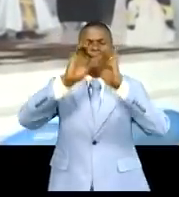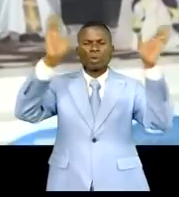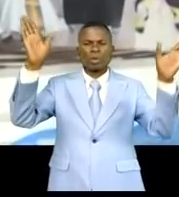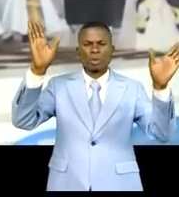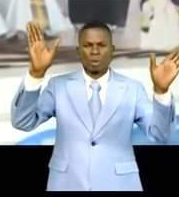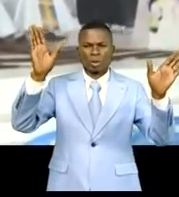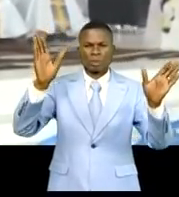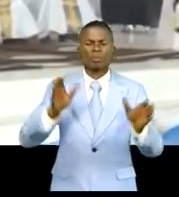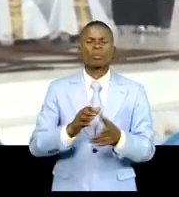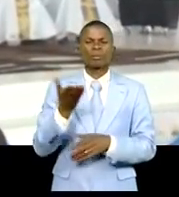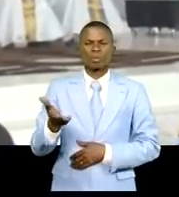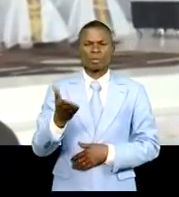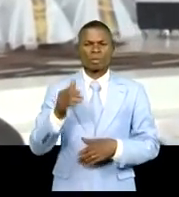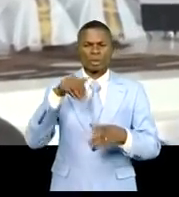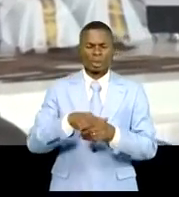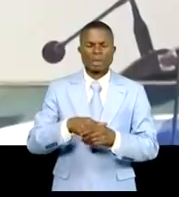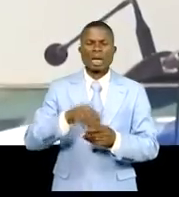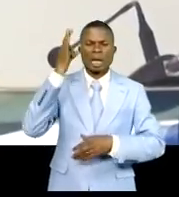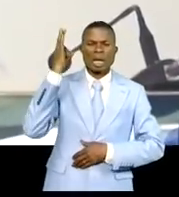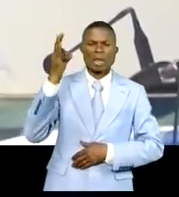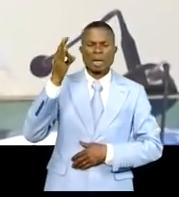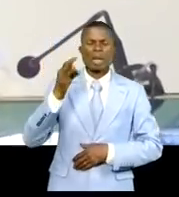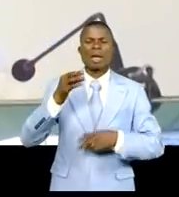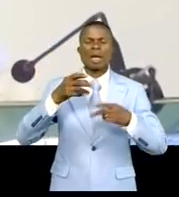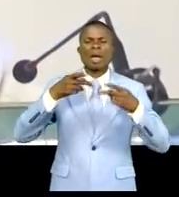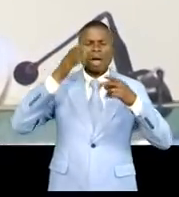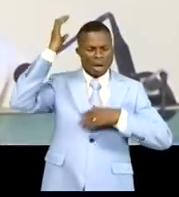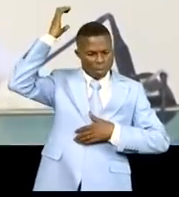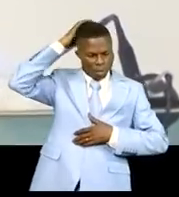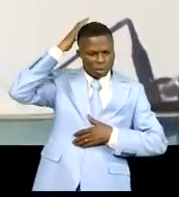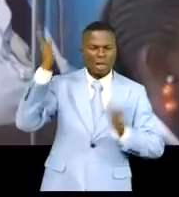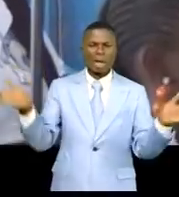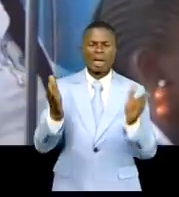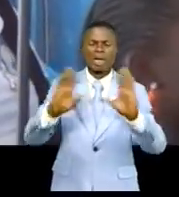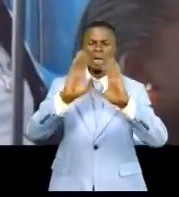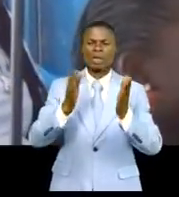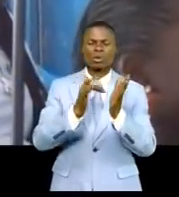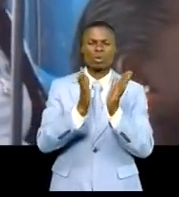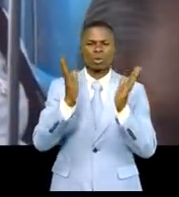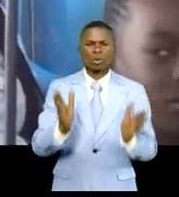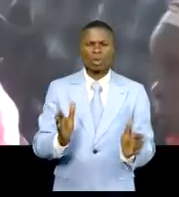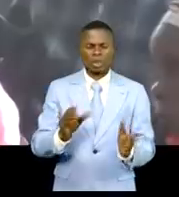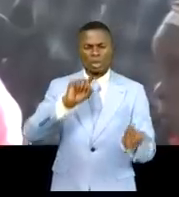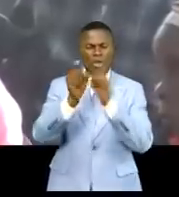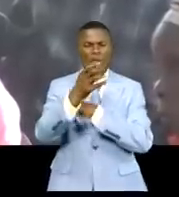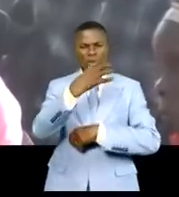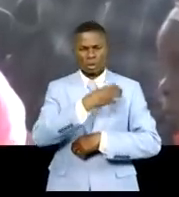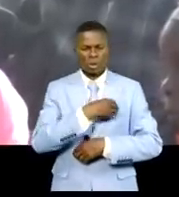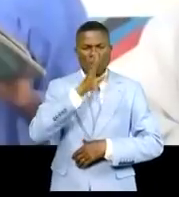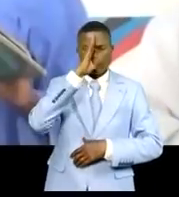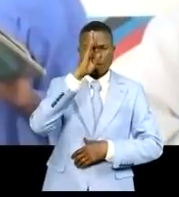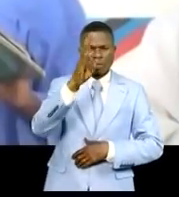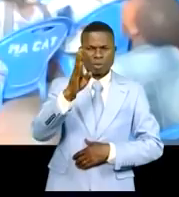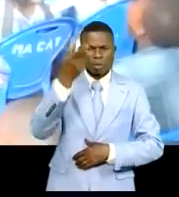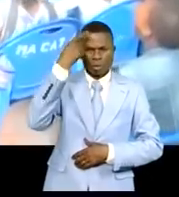brochette de prélats. Dans son sermon, l'homme de Dieu a exhorté les chrétiens à la repentance et à la fidélité